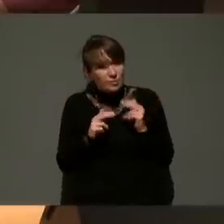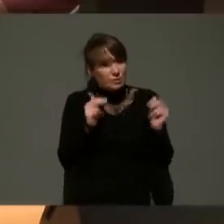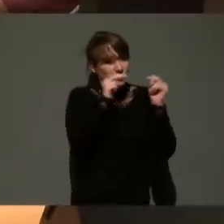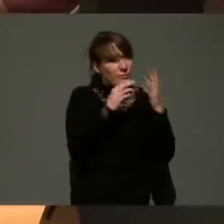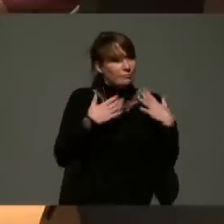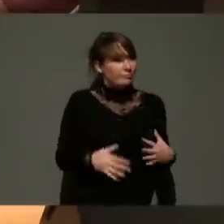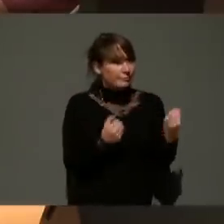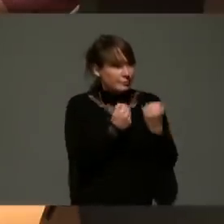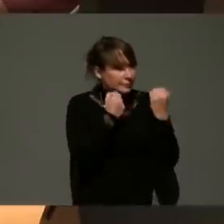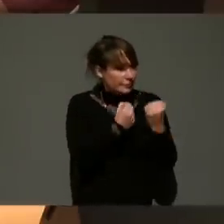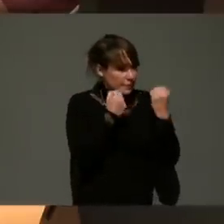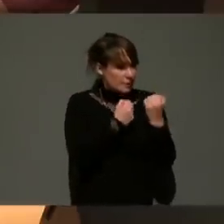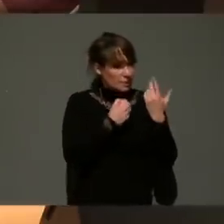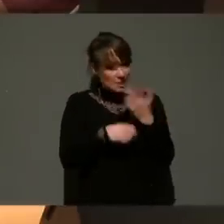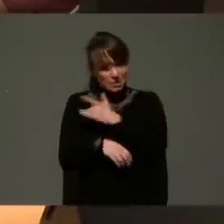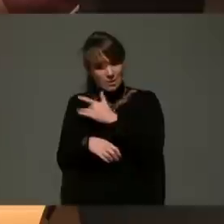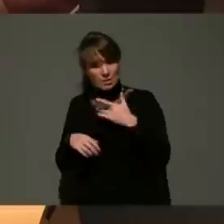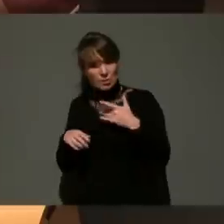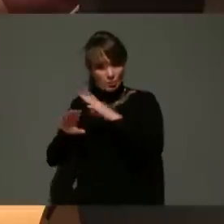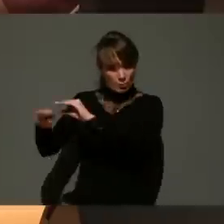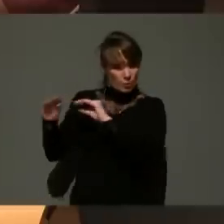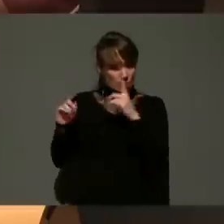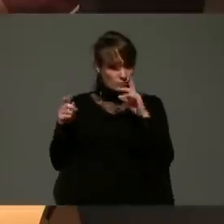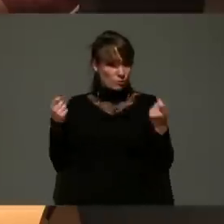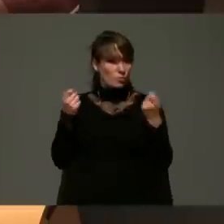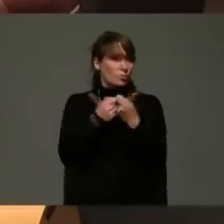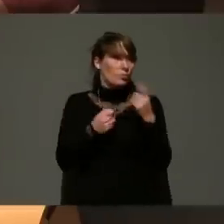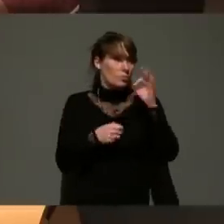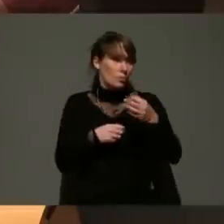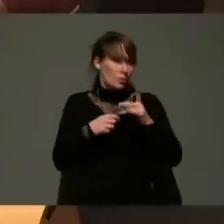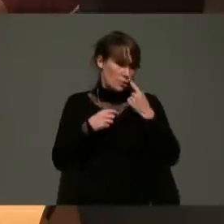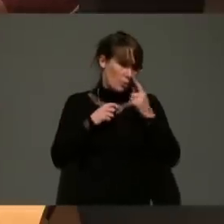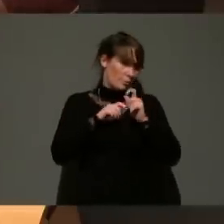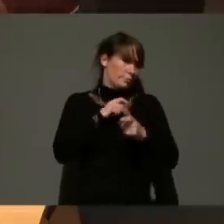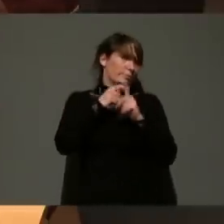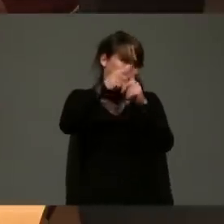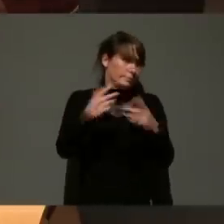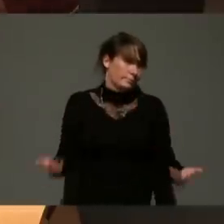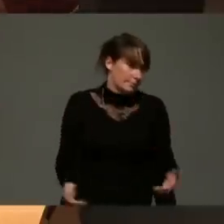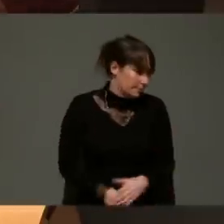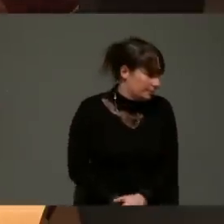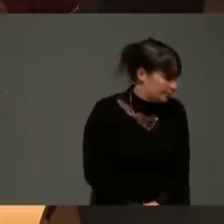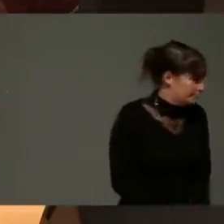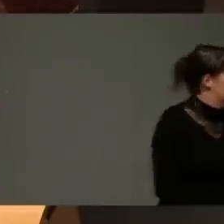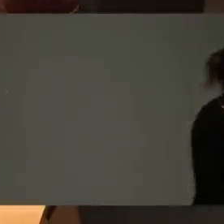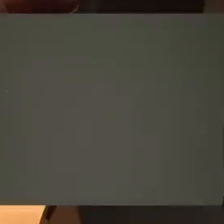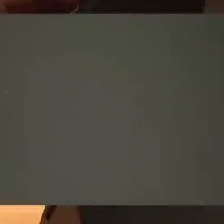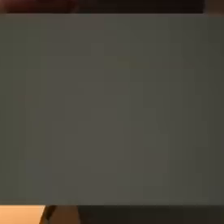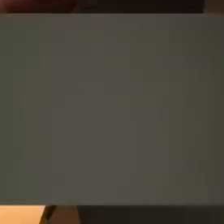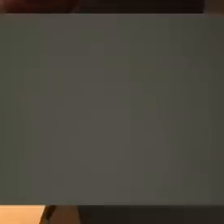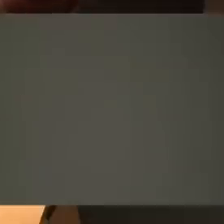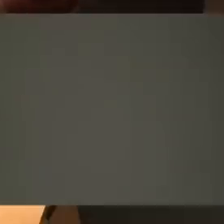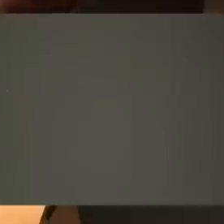et la santé d'une population en général, hein, clairement. Les Scandinaves. En